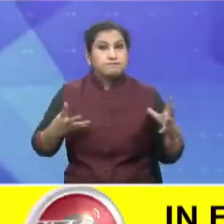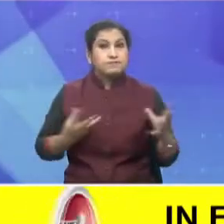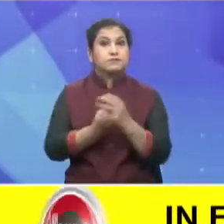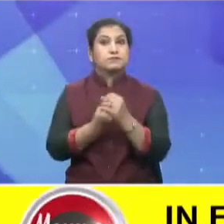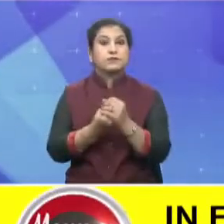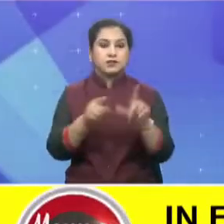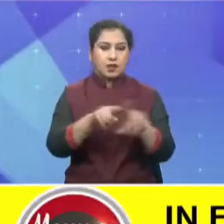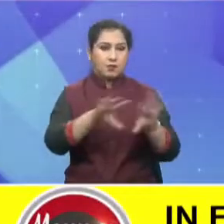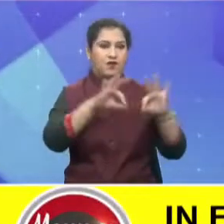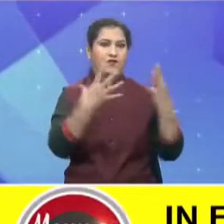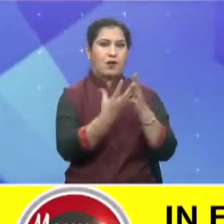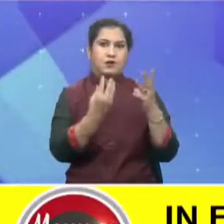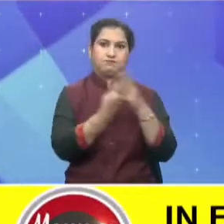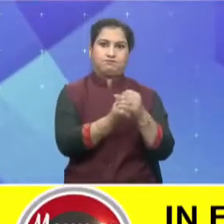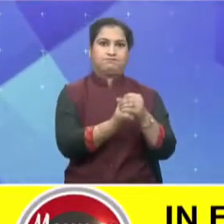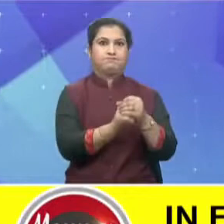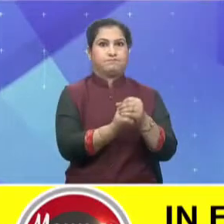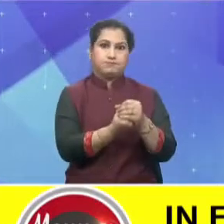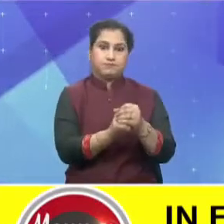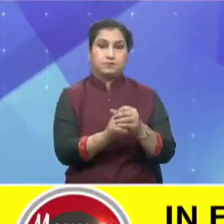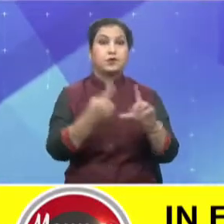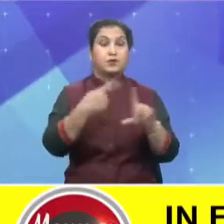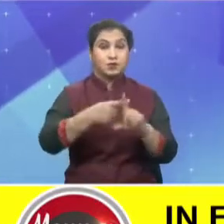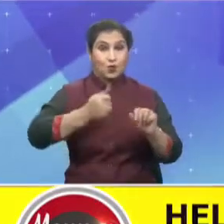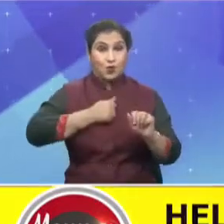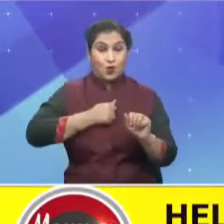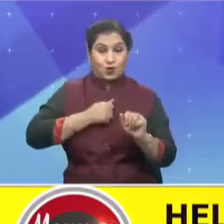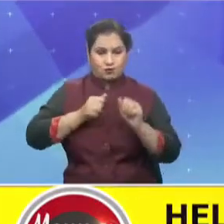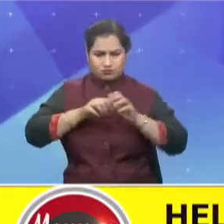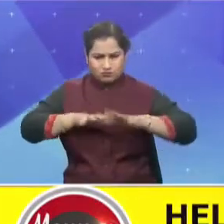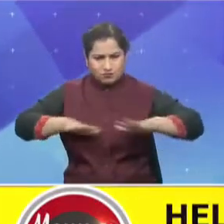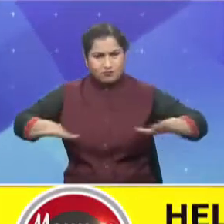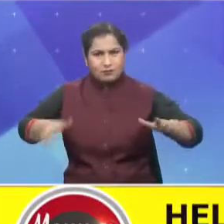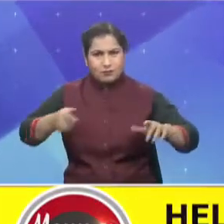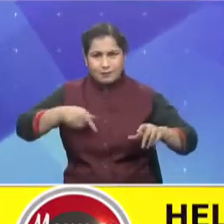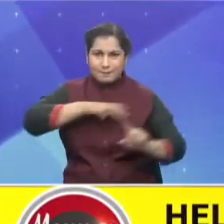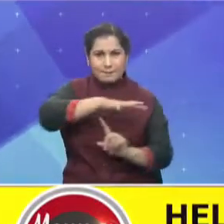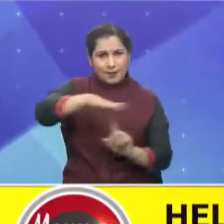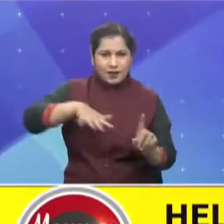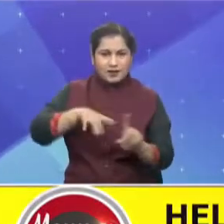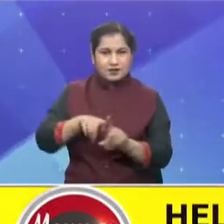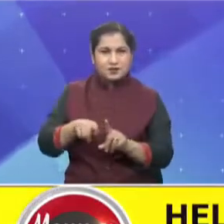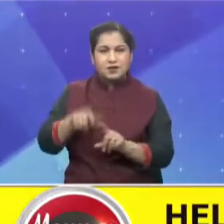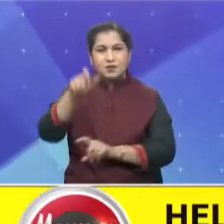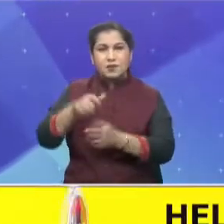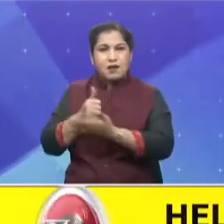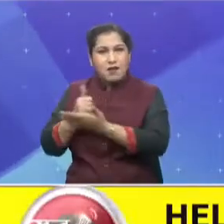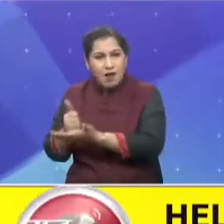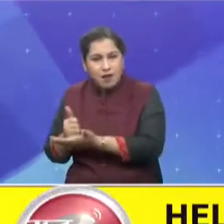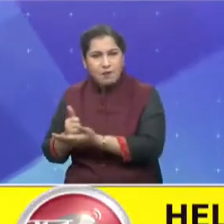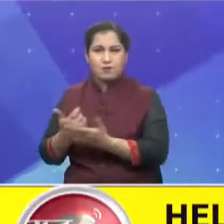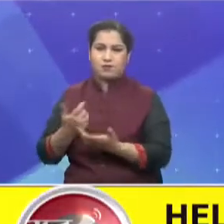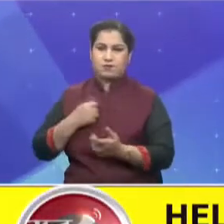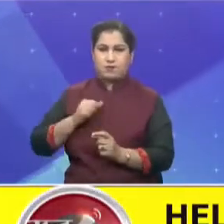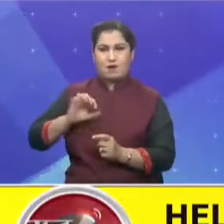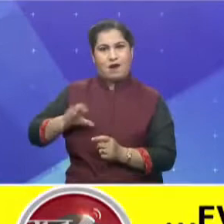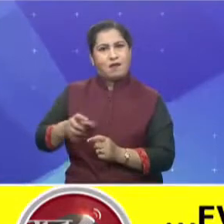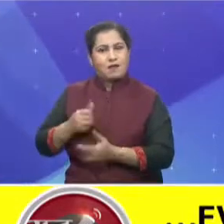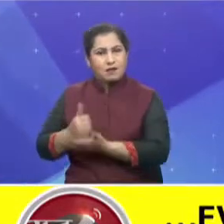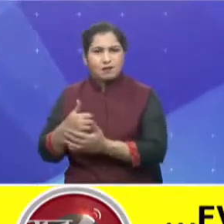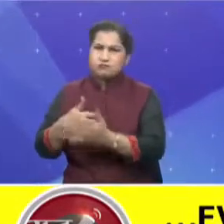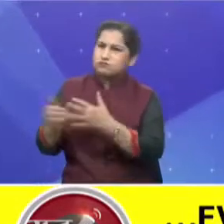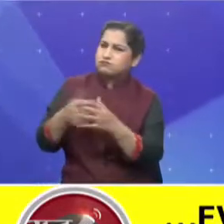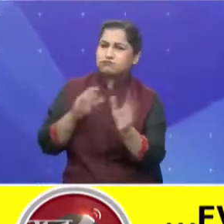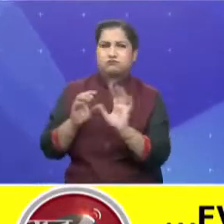परिवार की तरह खड़े रहे। अपने मोहल्ले या शहर में किसी की मदद करना हो, जिससे जो